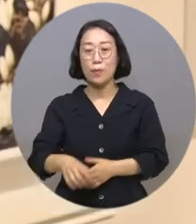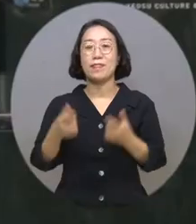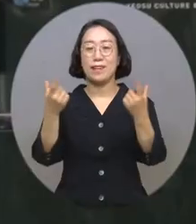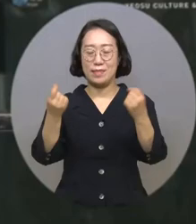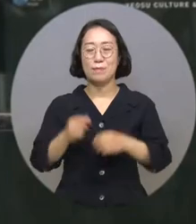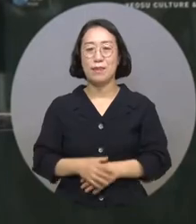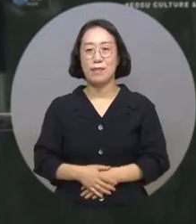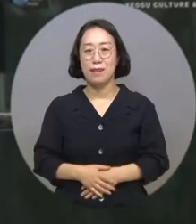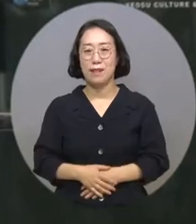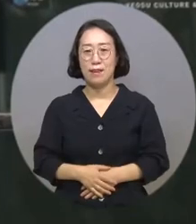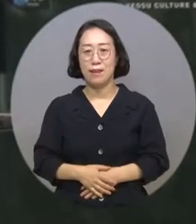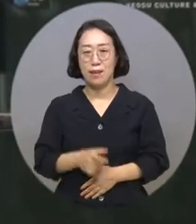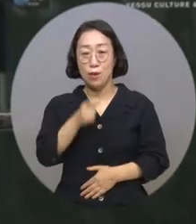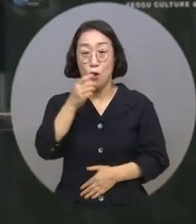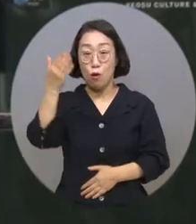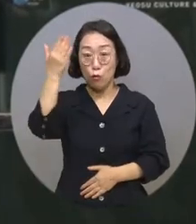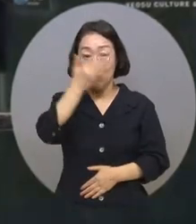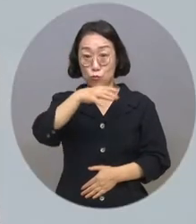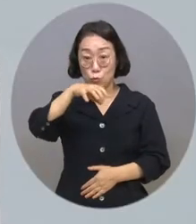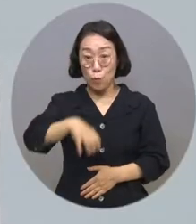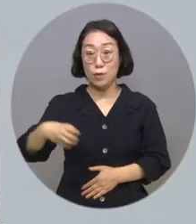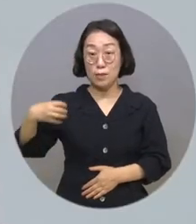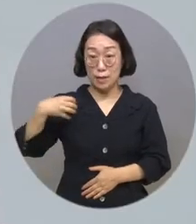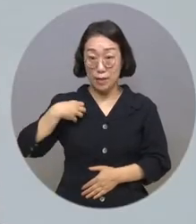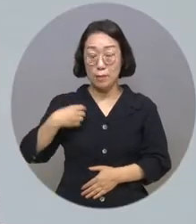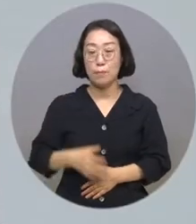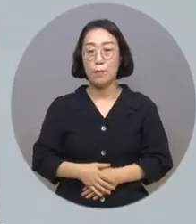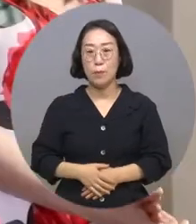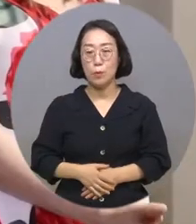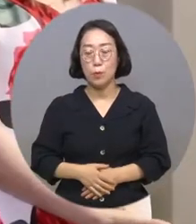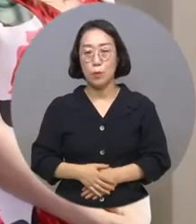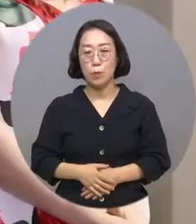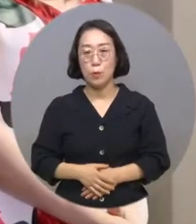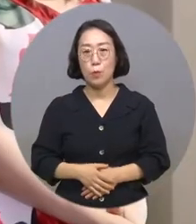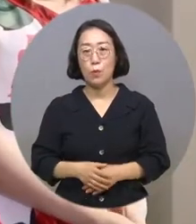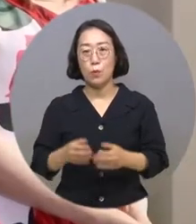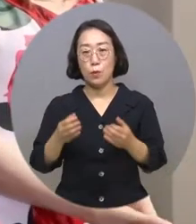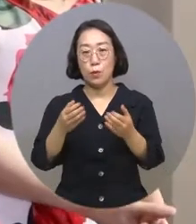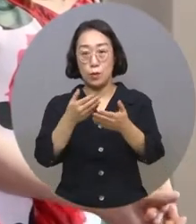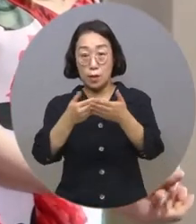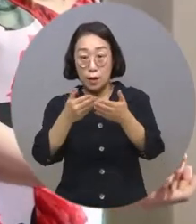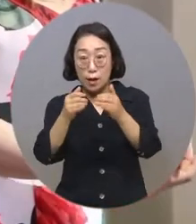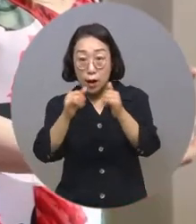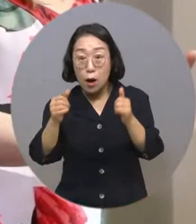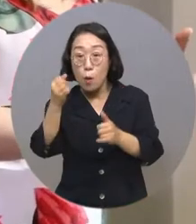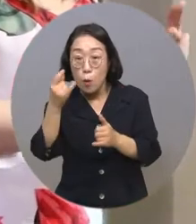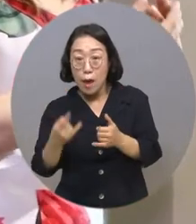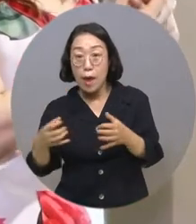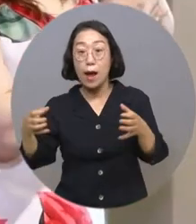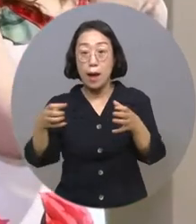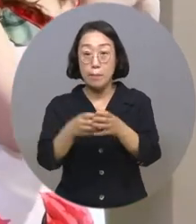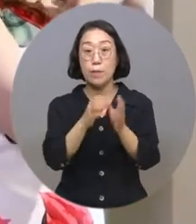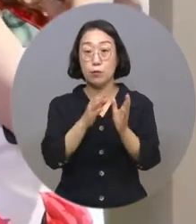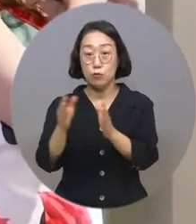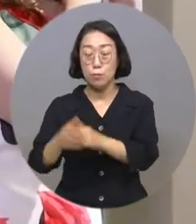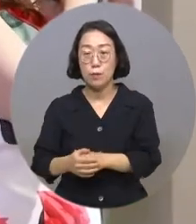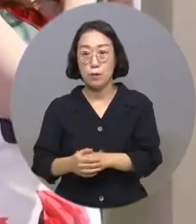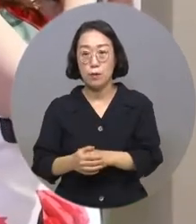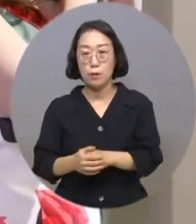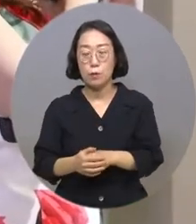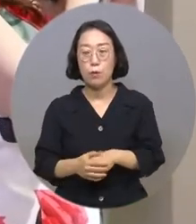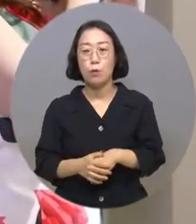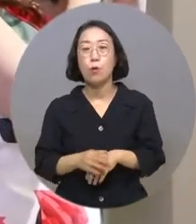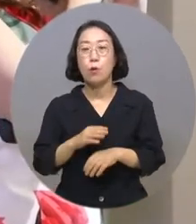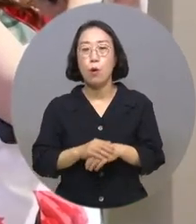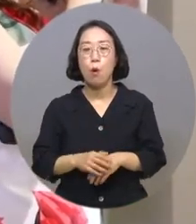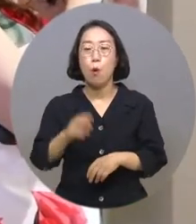있습니다. 여수시가 주최하고 여수 여성미술작가회가 주관한 개막식은 지난 3일 오후 5시부터